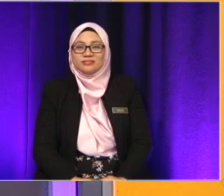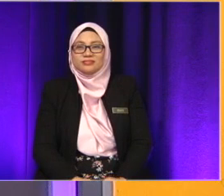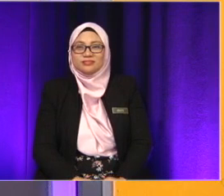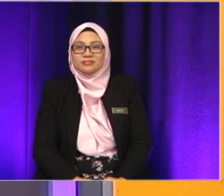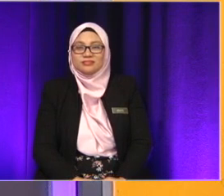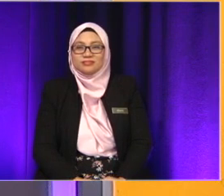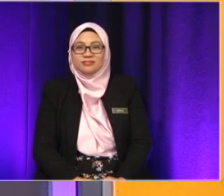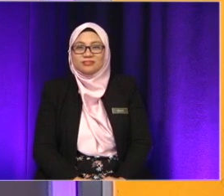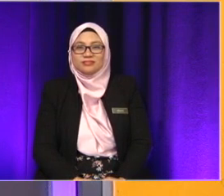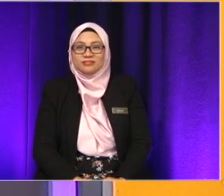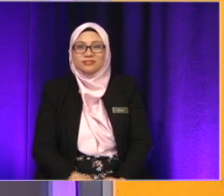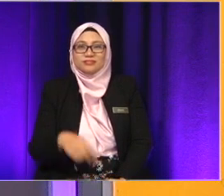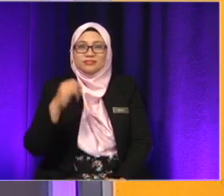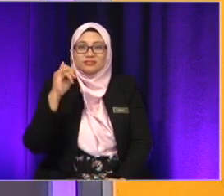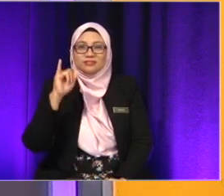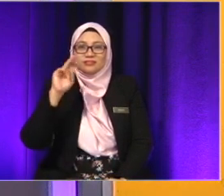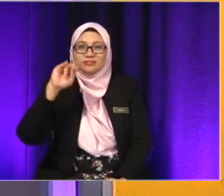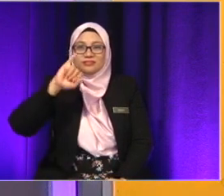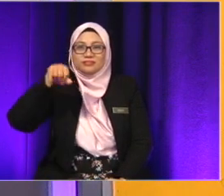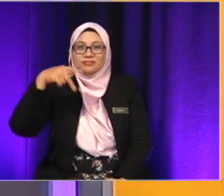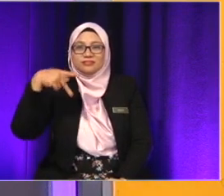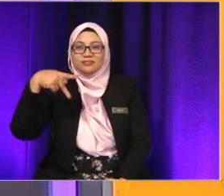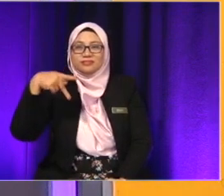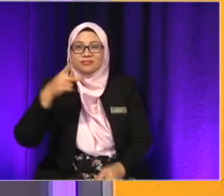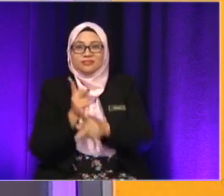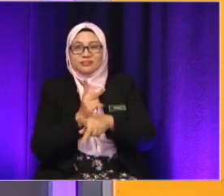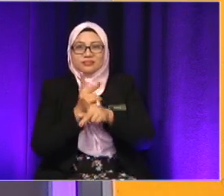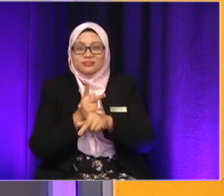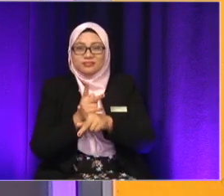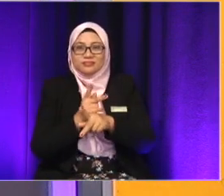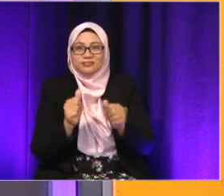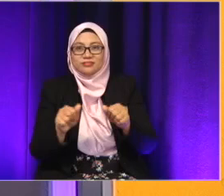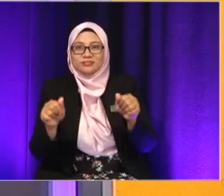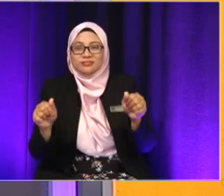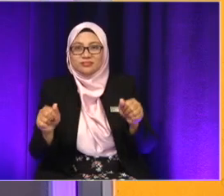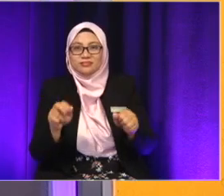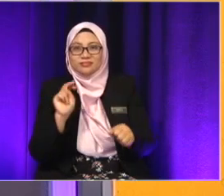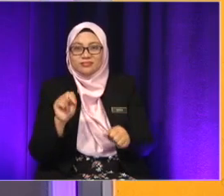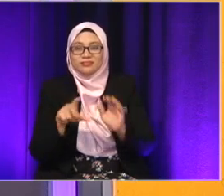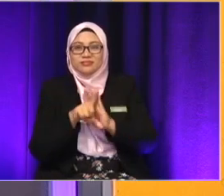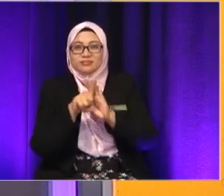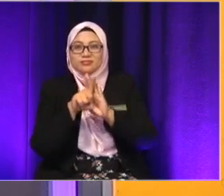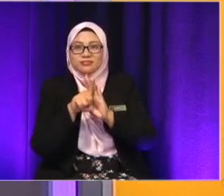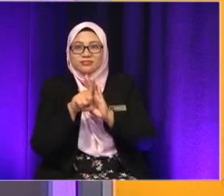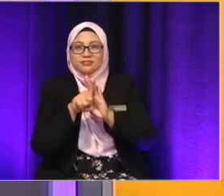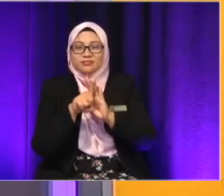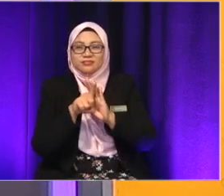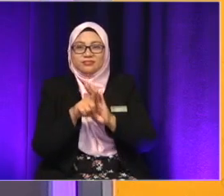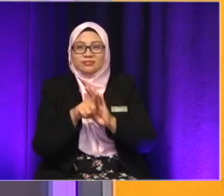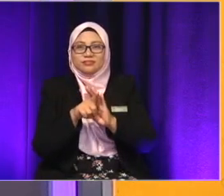ini simbol dia. Jadi bila kita lukis nanti pada yang slide seterusnya kita akan lukis ni Di mana injak kawalan aliran ni